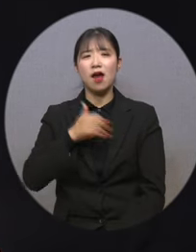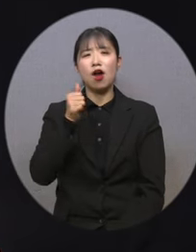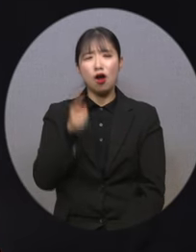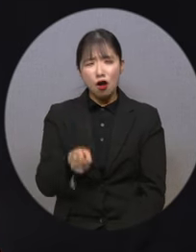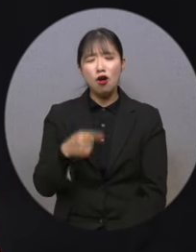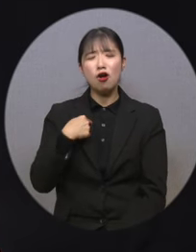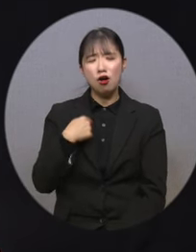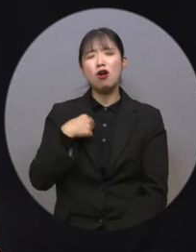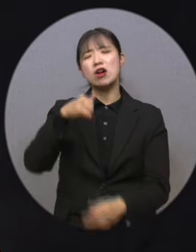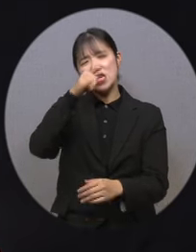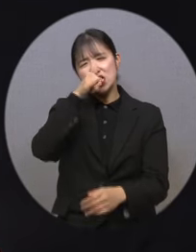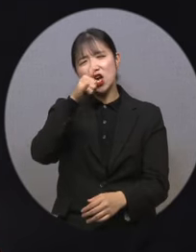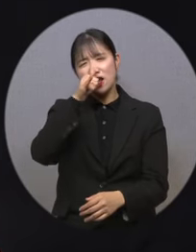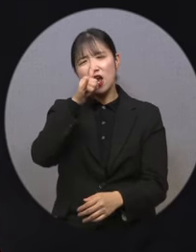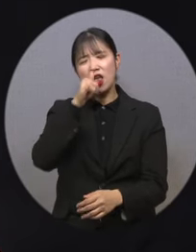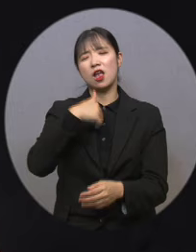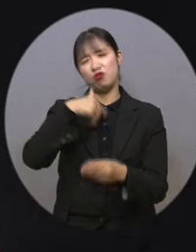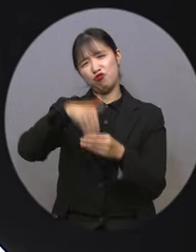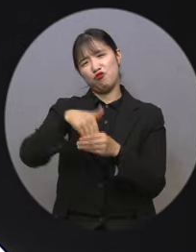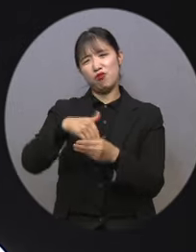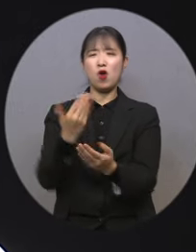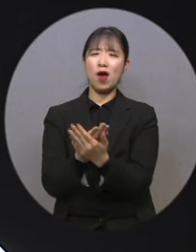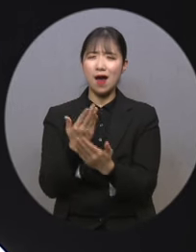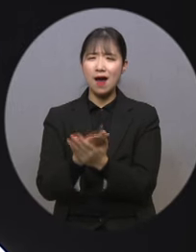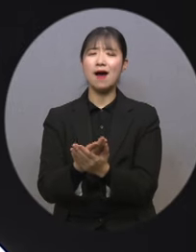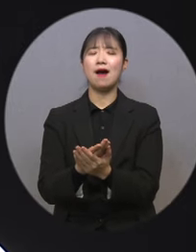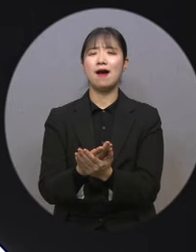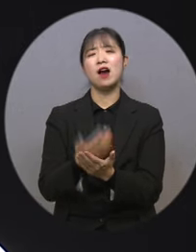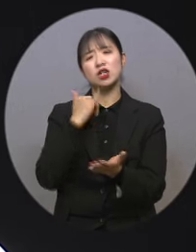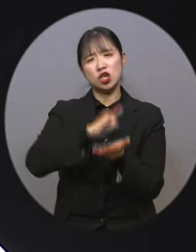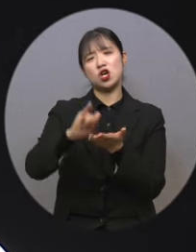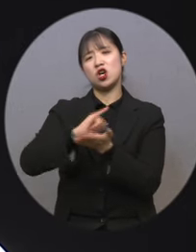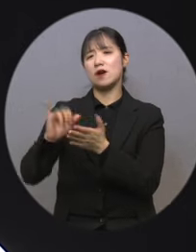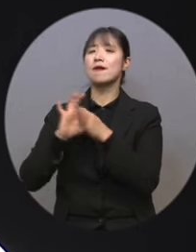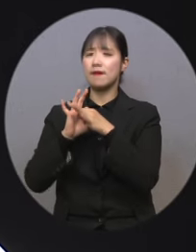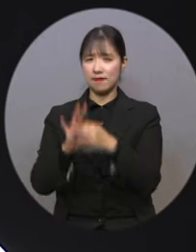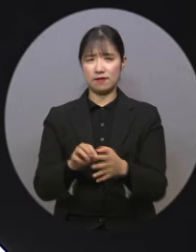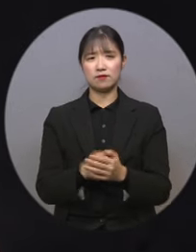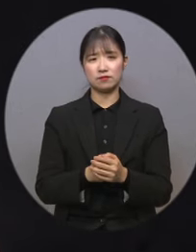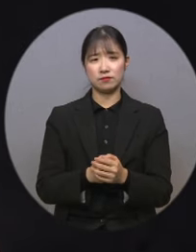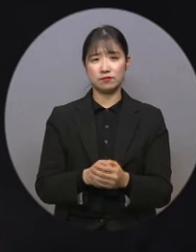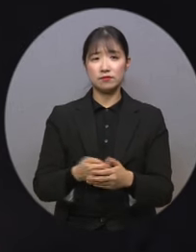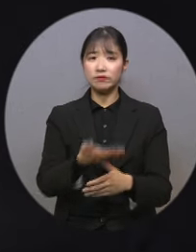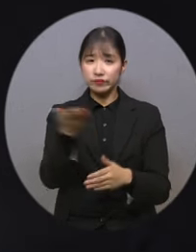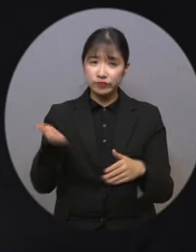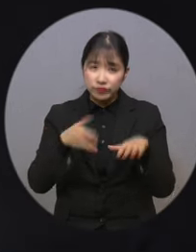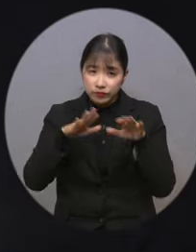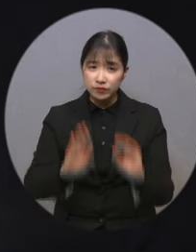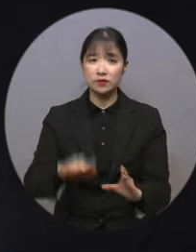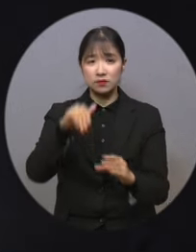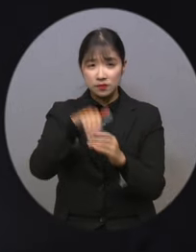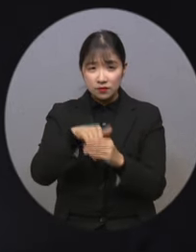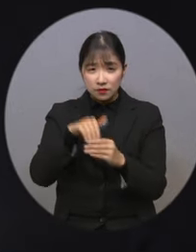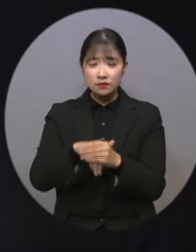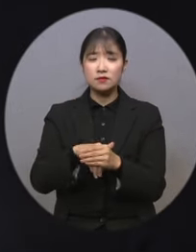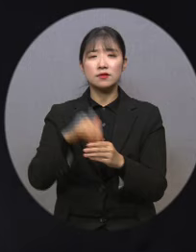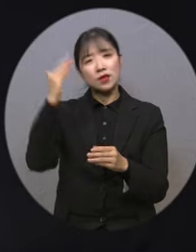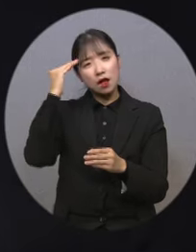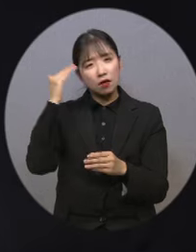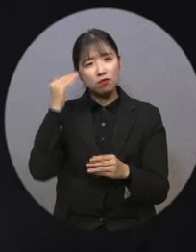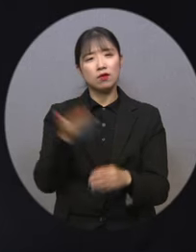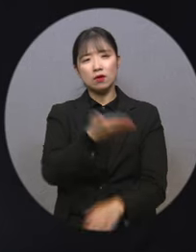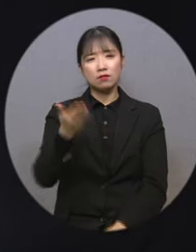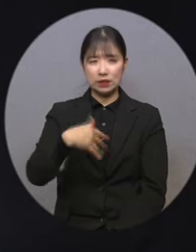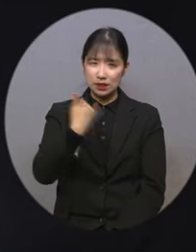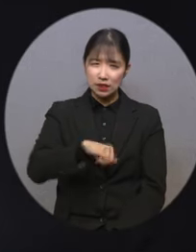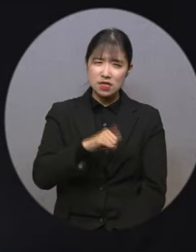나와 있습니다. 투표해주세요. 여러분 투표, 이번 투표가 대한민국의 여러분 자식들을